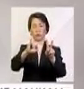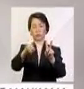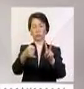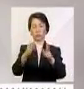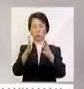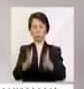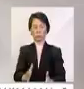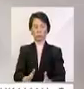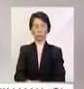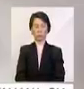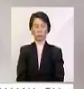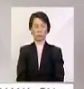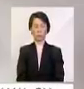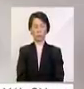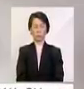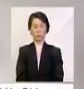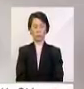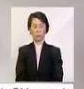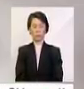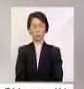kali.